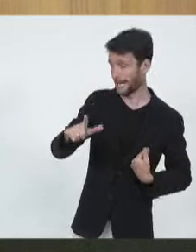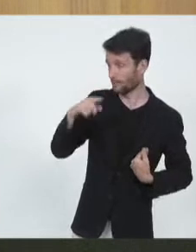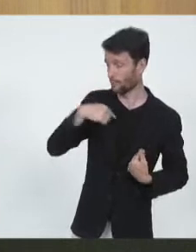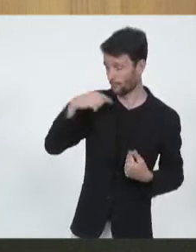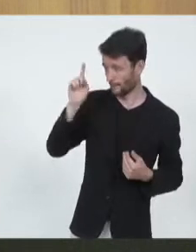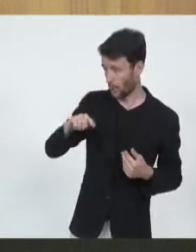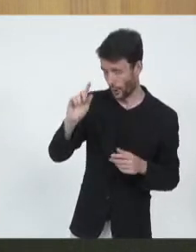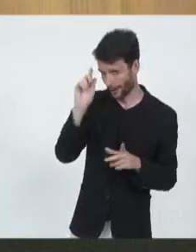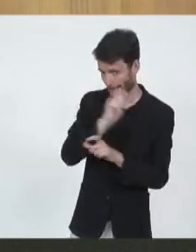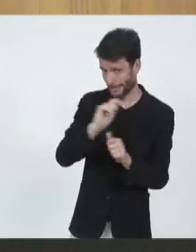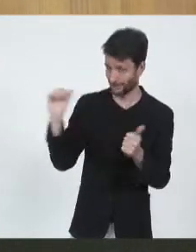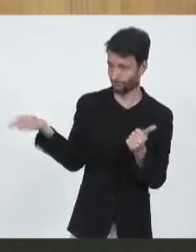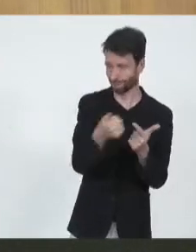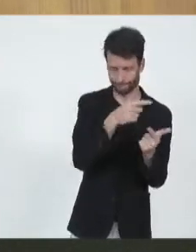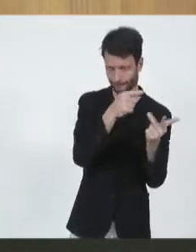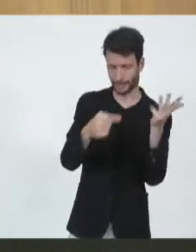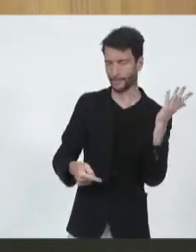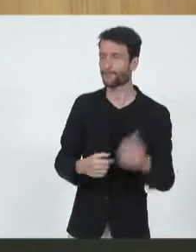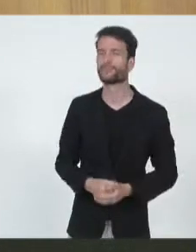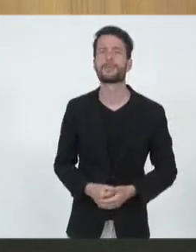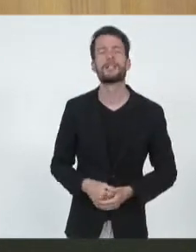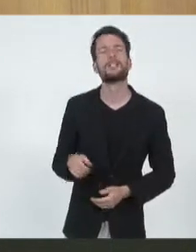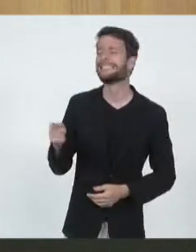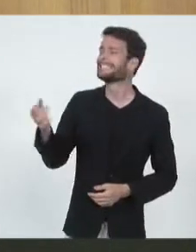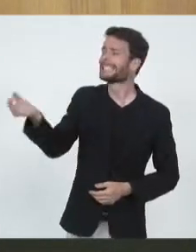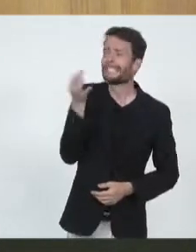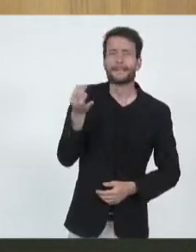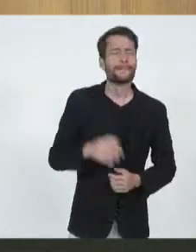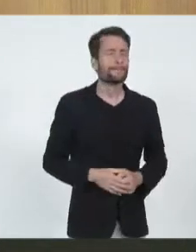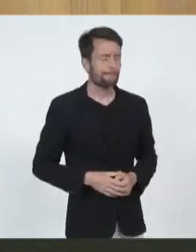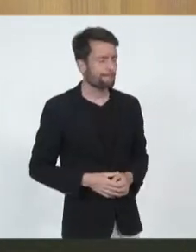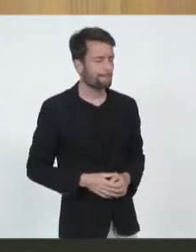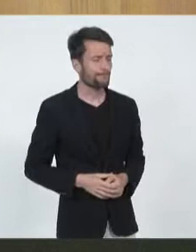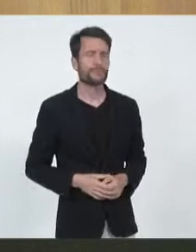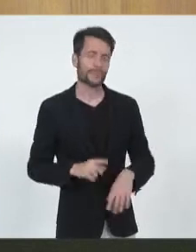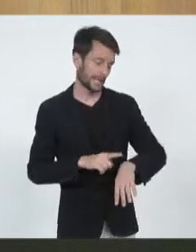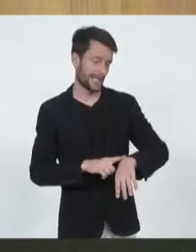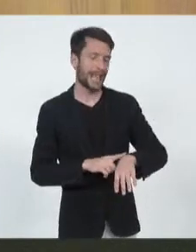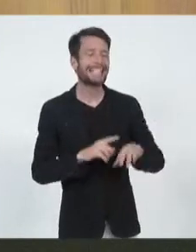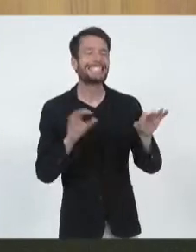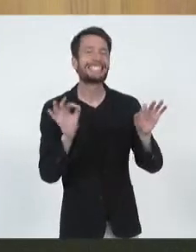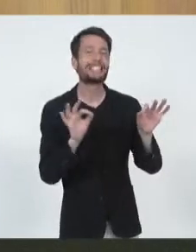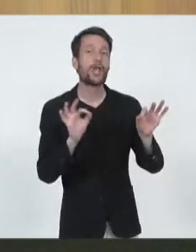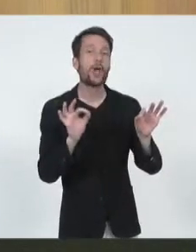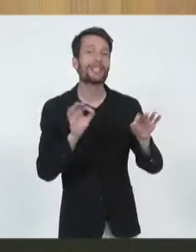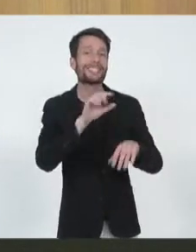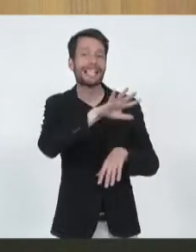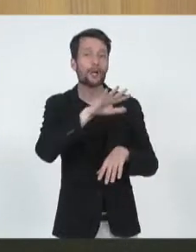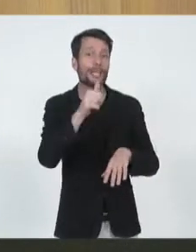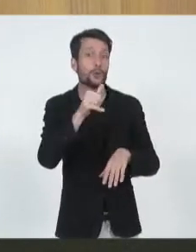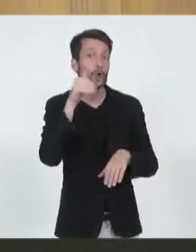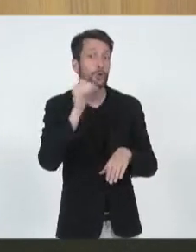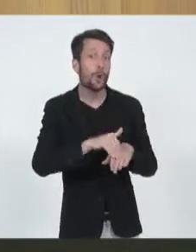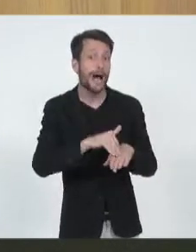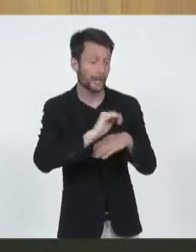éléments. Vous avez à juste titre rappelé que nous avons reçu à 22h51 un document avec